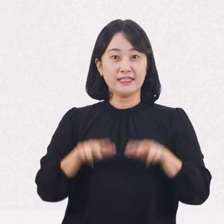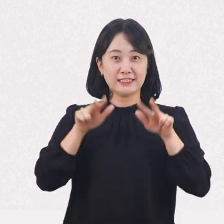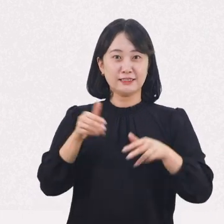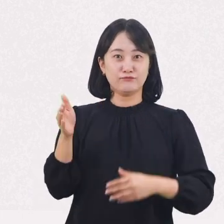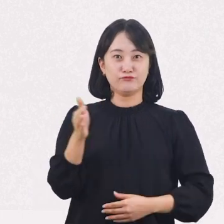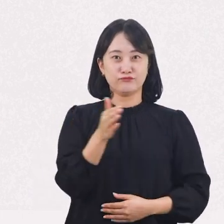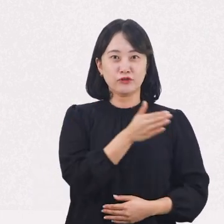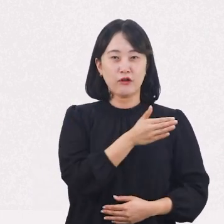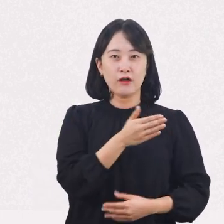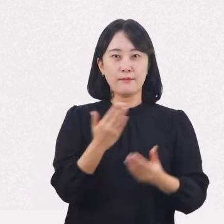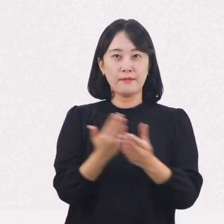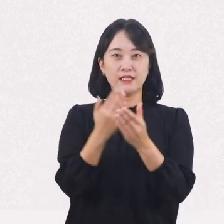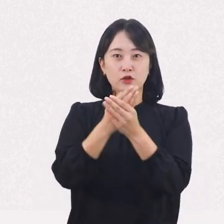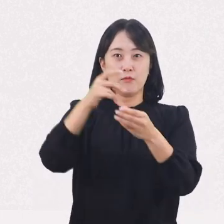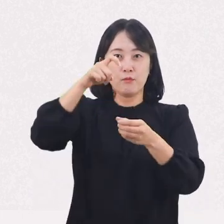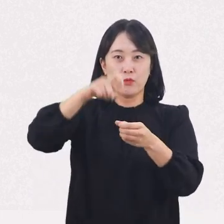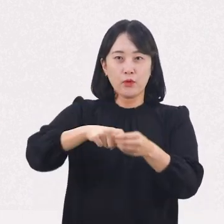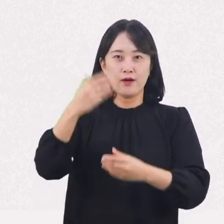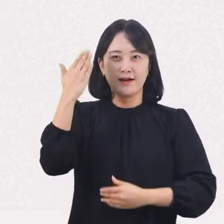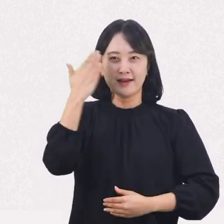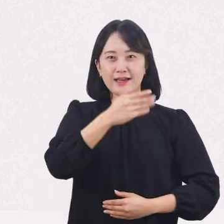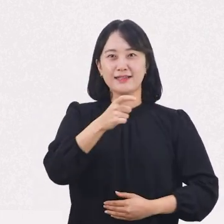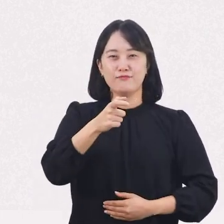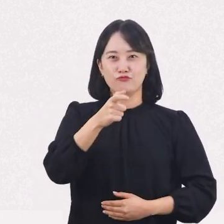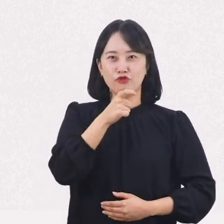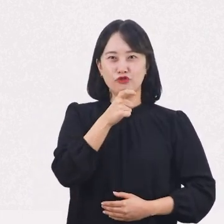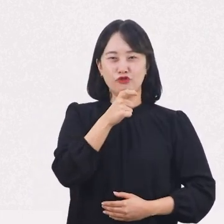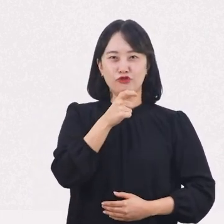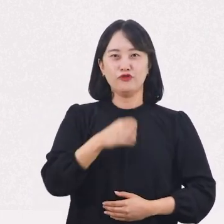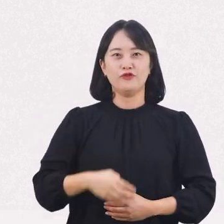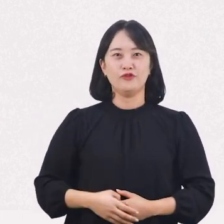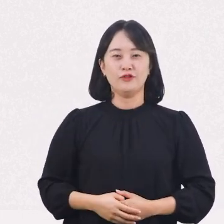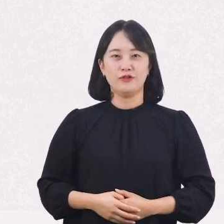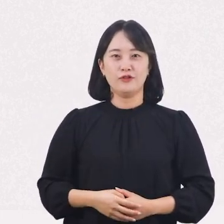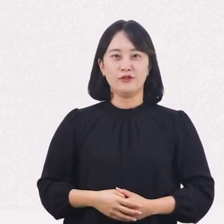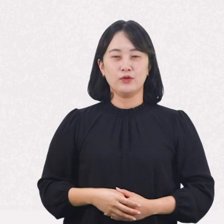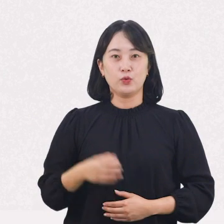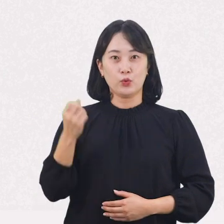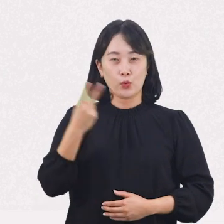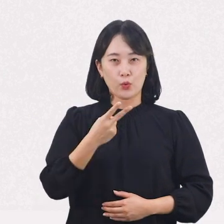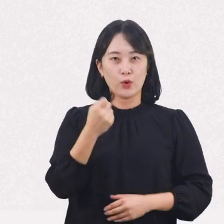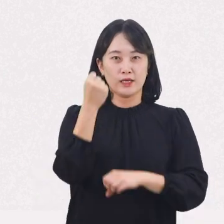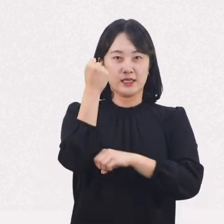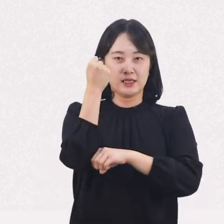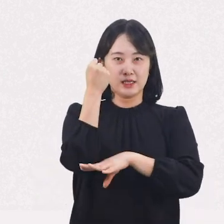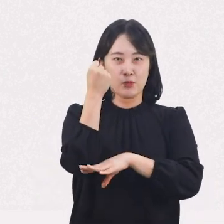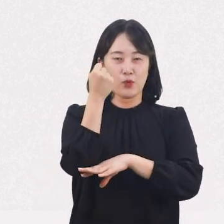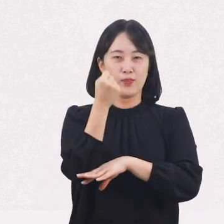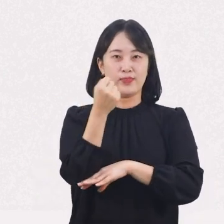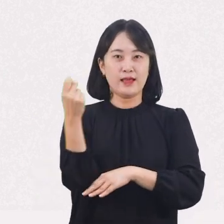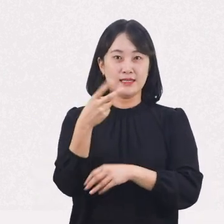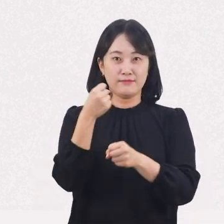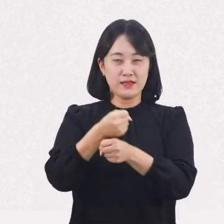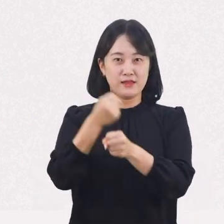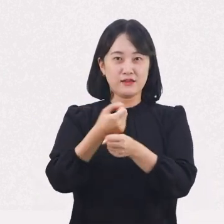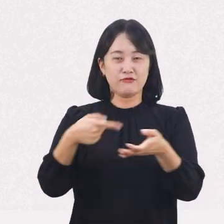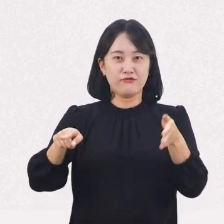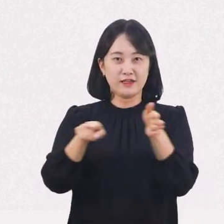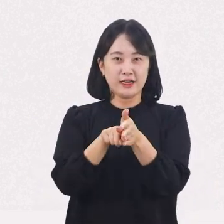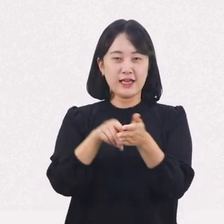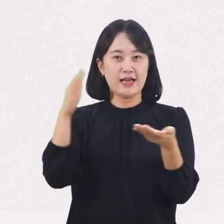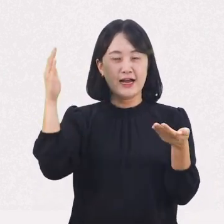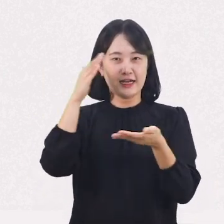지금부터는 지속가능 발전 목표의 깨끗한 물과 위생, 주제로 특수교육 기본교육과정 재구성을 통한